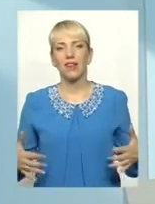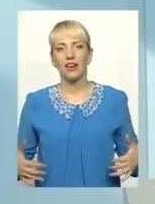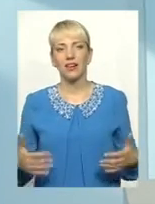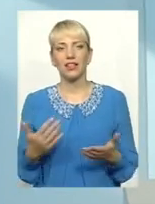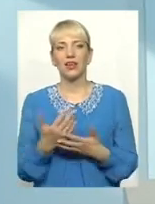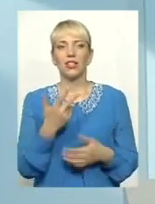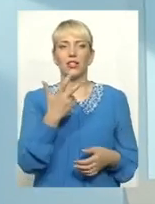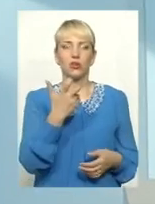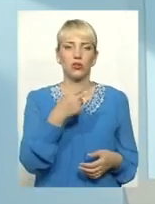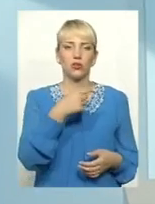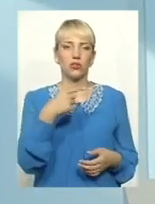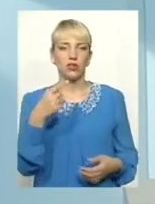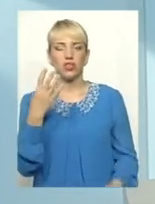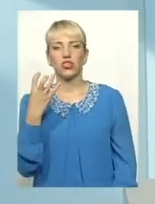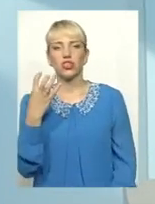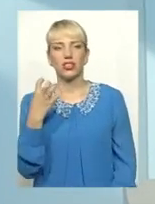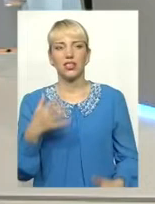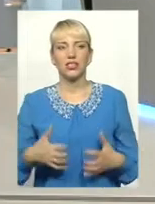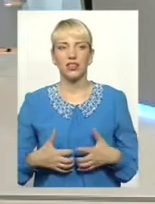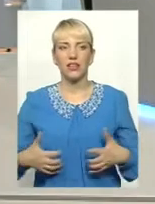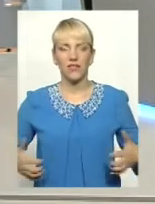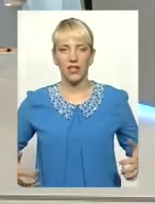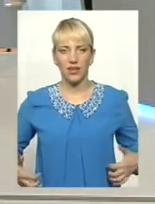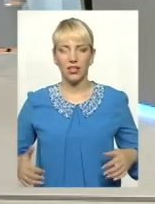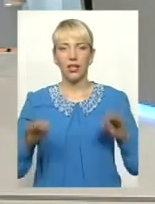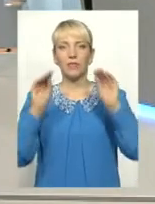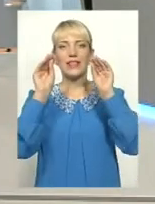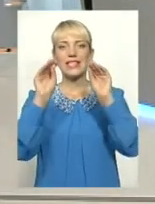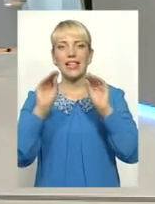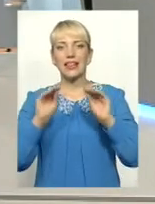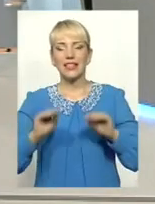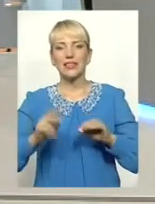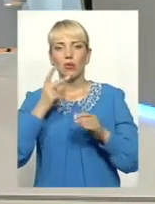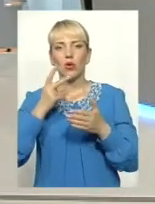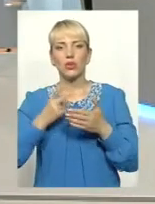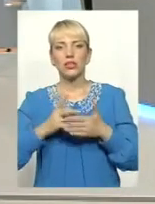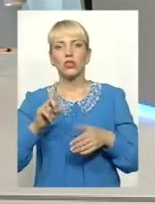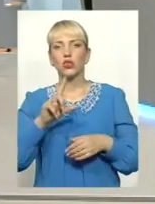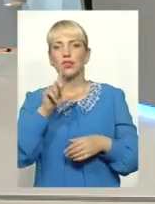300 до 400 тварин. Статистика показала, що за 5 років